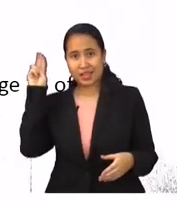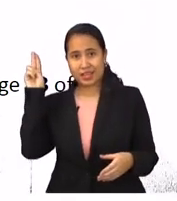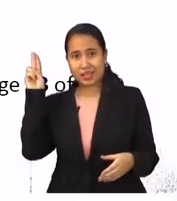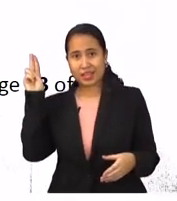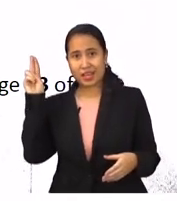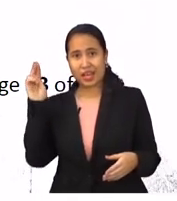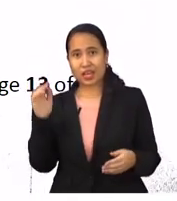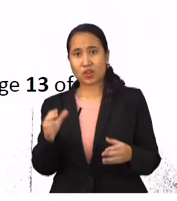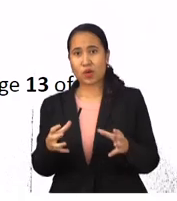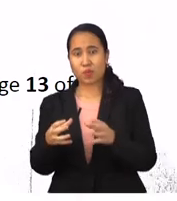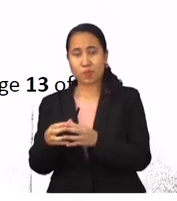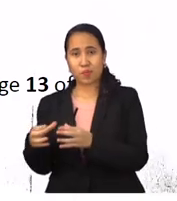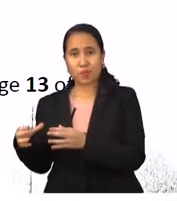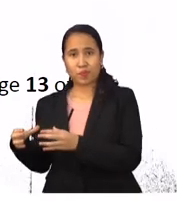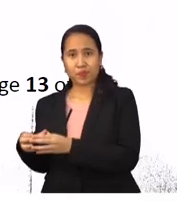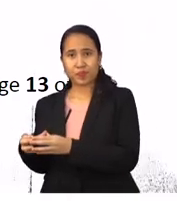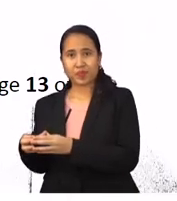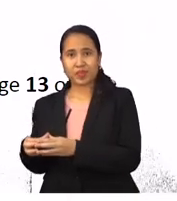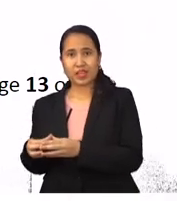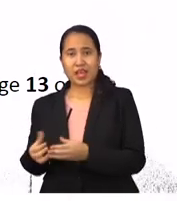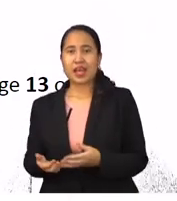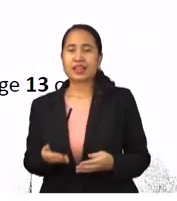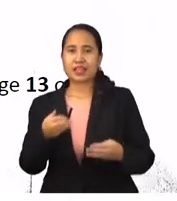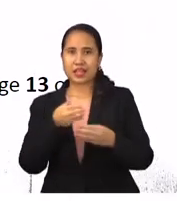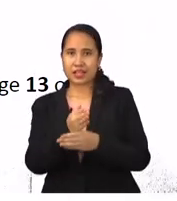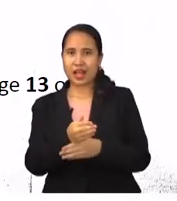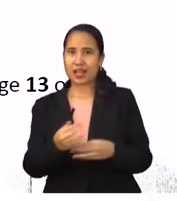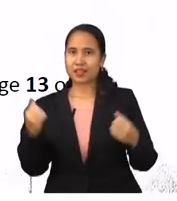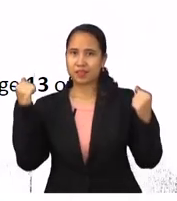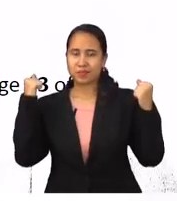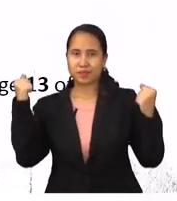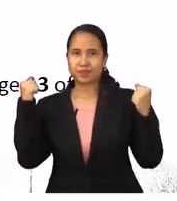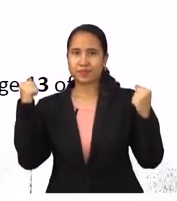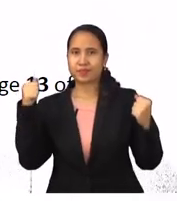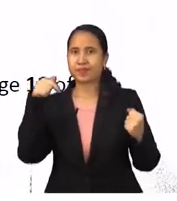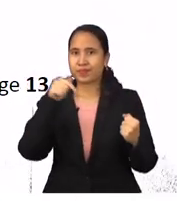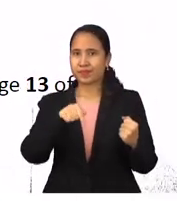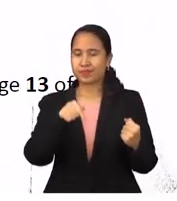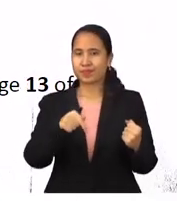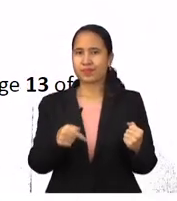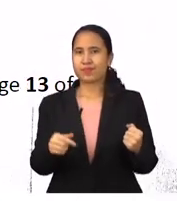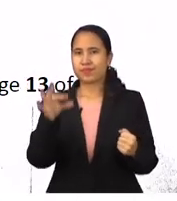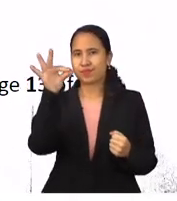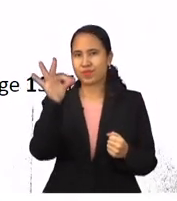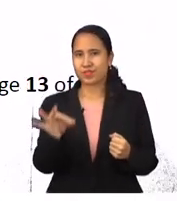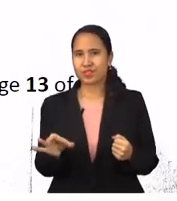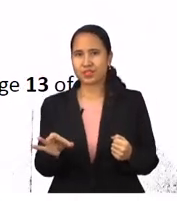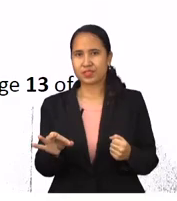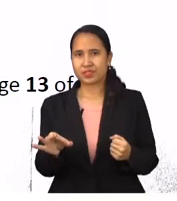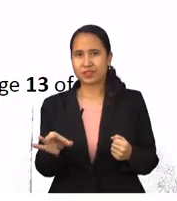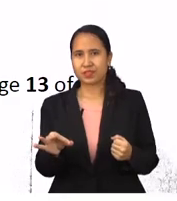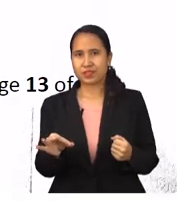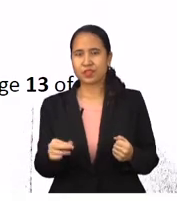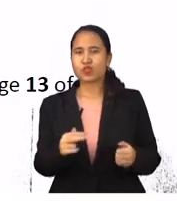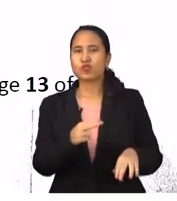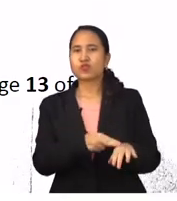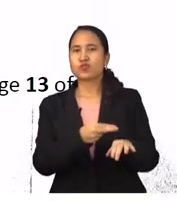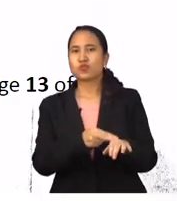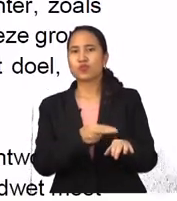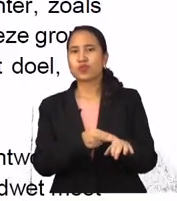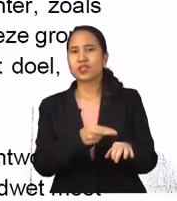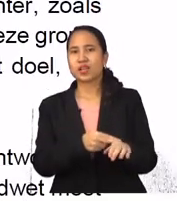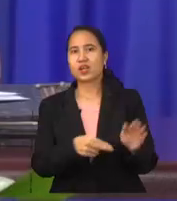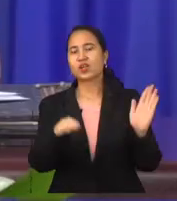onpartijdige procesgang bij de rechterlijke macht is die onafhankelijke positie van de rechterlijke macht een noodzakelijke